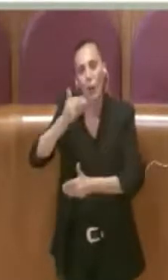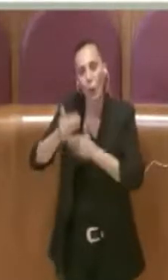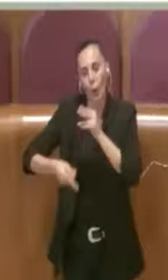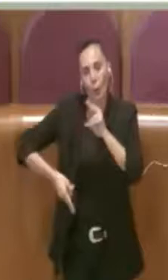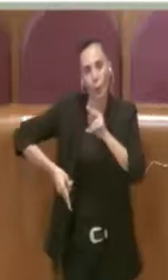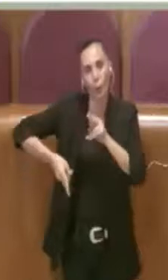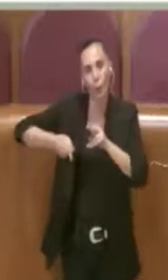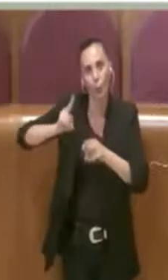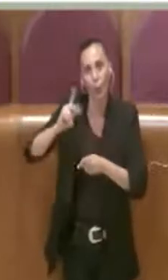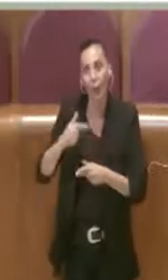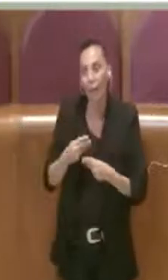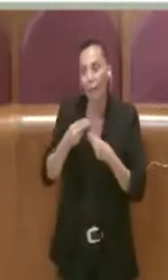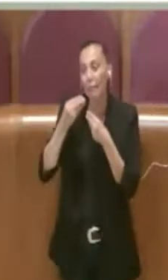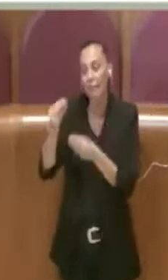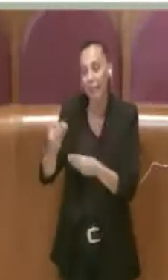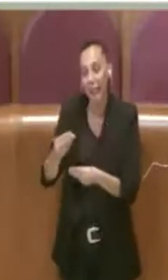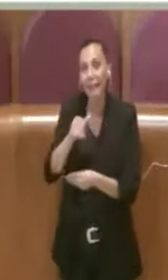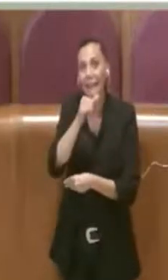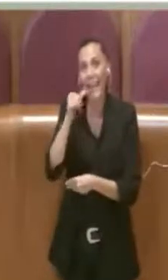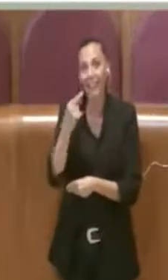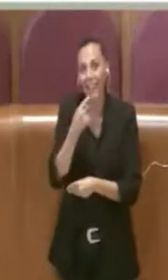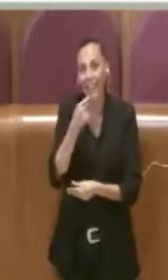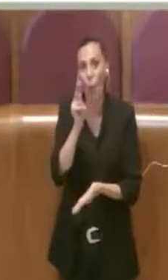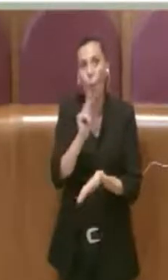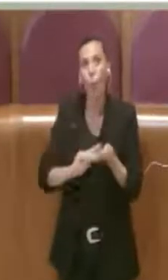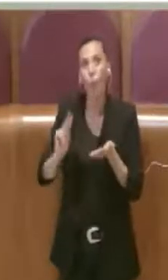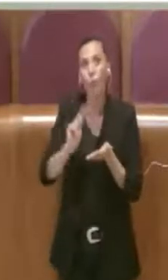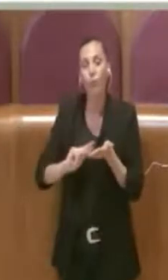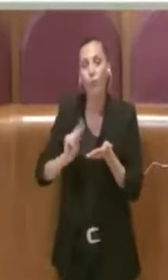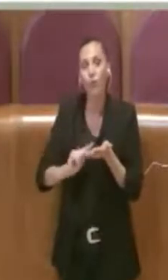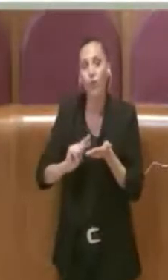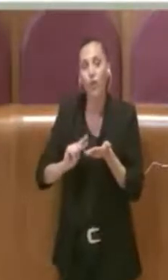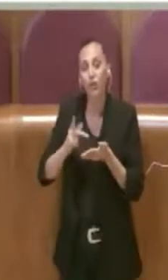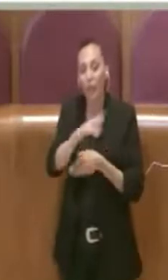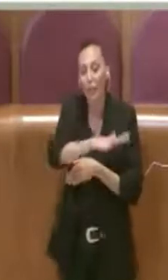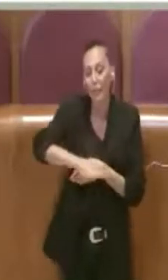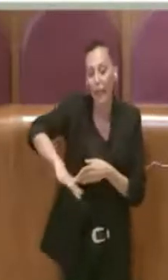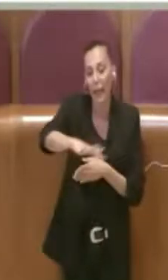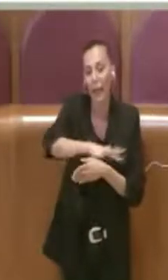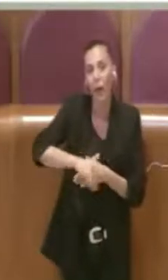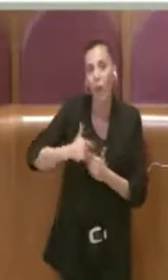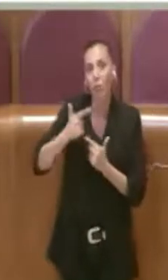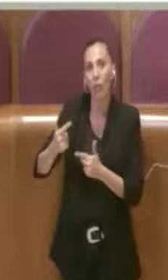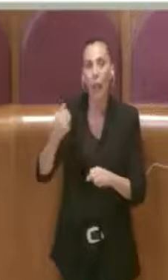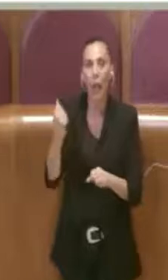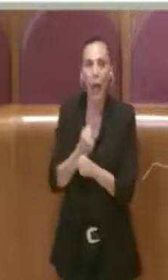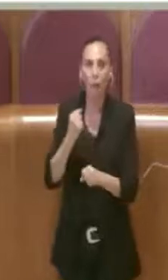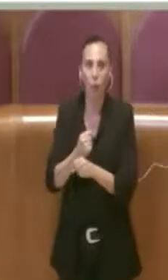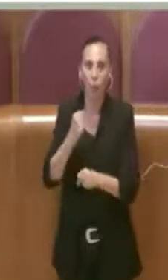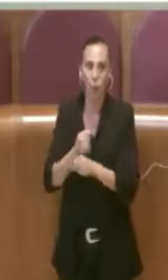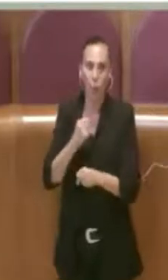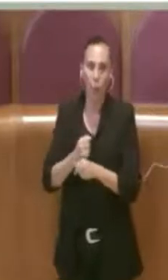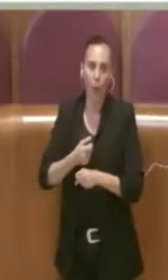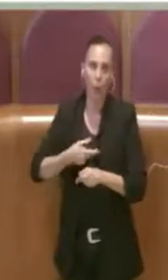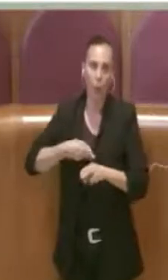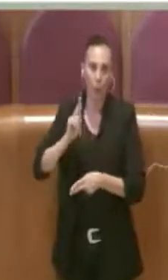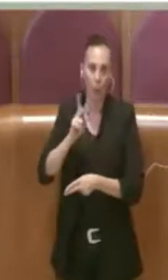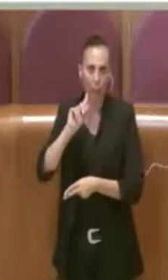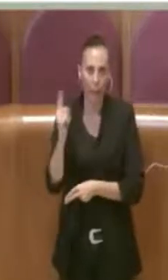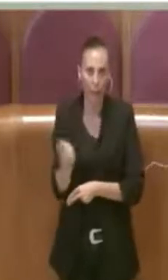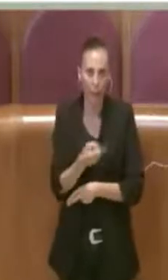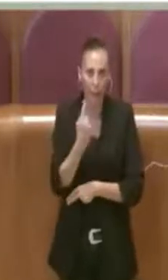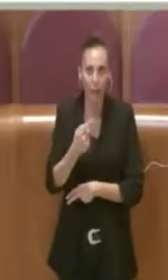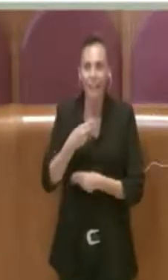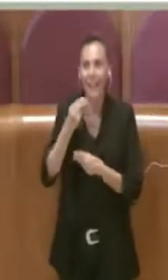per gli uffici per lavorare meglio sul territorio. Dopodiché devo ringraziare anche lo staff della Commissione Lavori